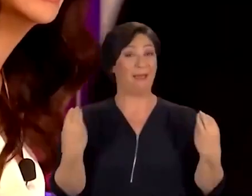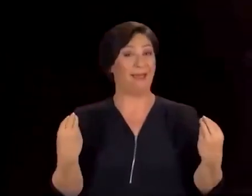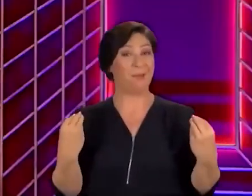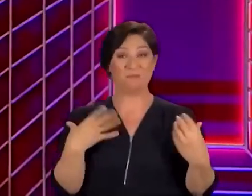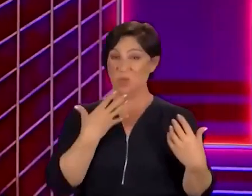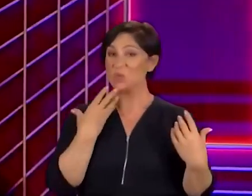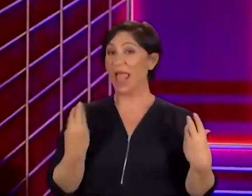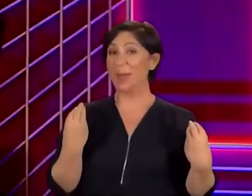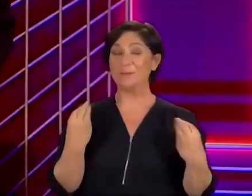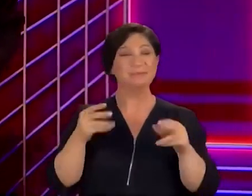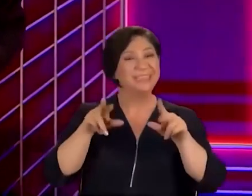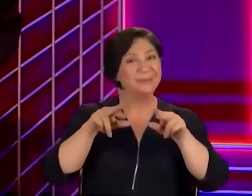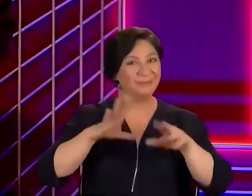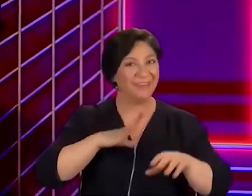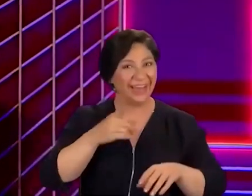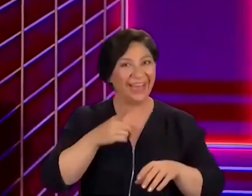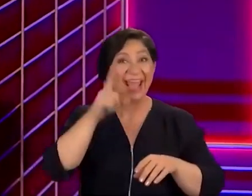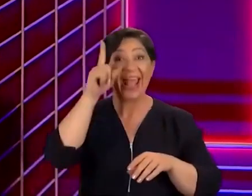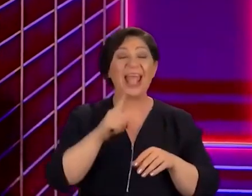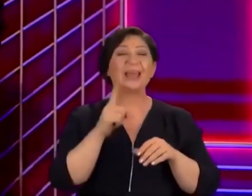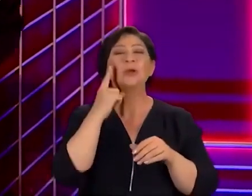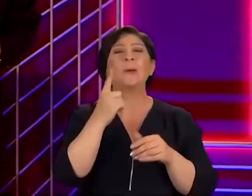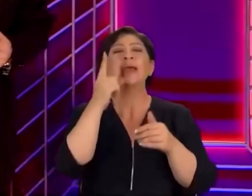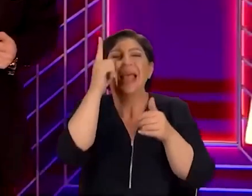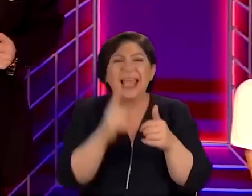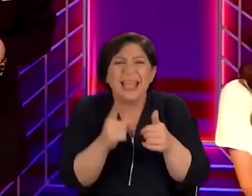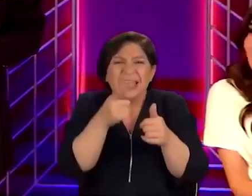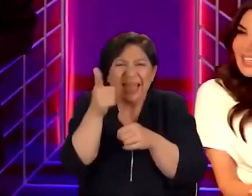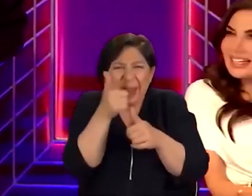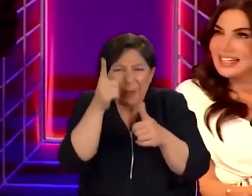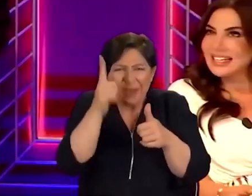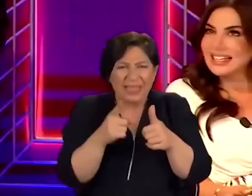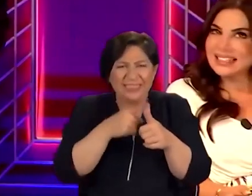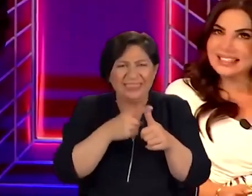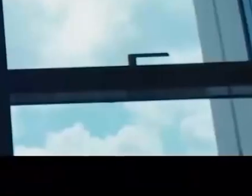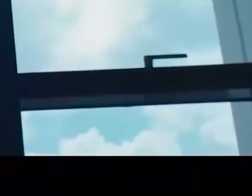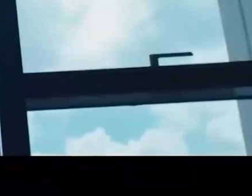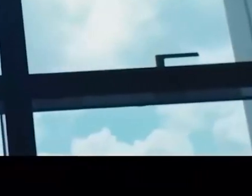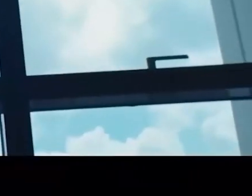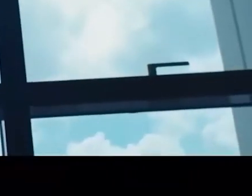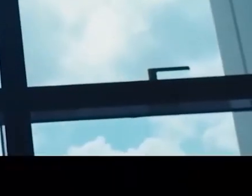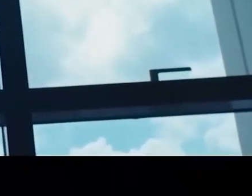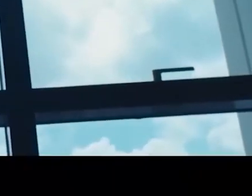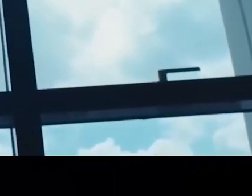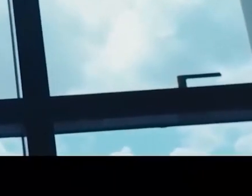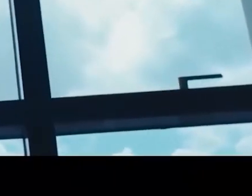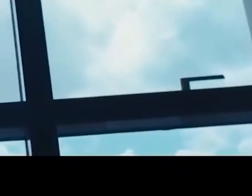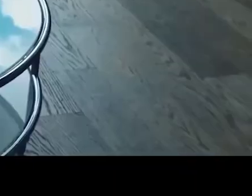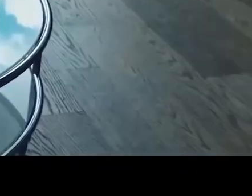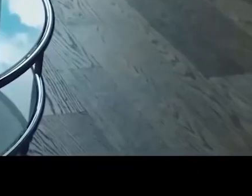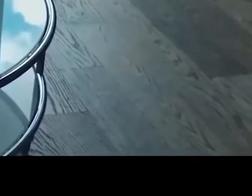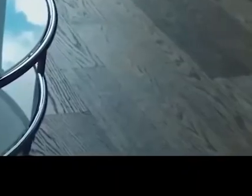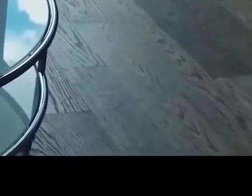sonra bir yandan böyle bir durum var ama başını görmek istiyor. Ya başını, klibin başını rica ediyorum lütfen.